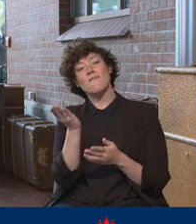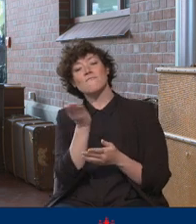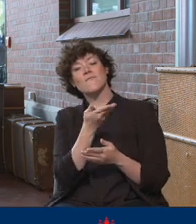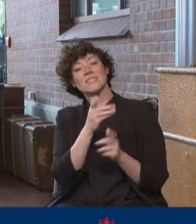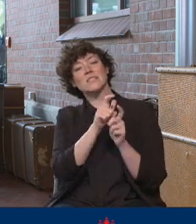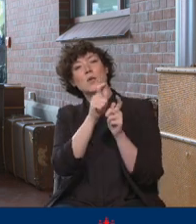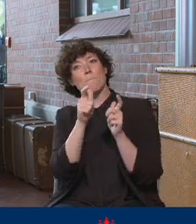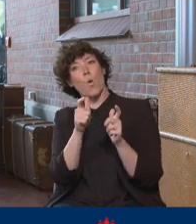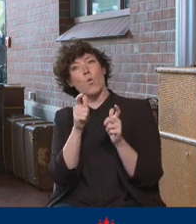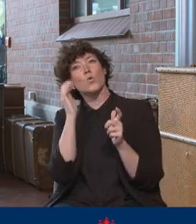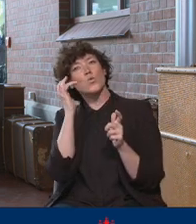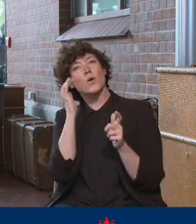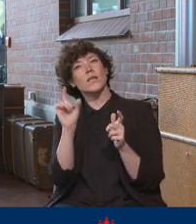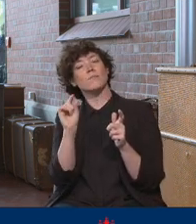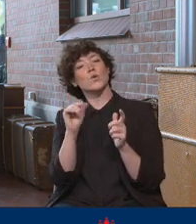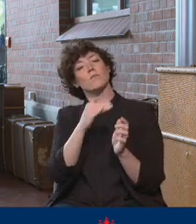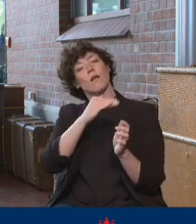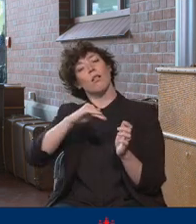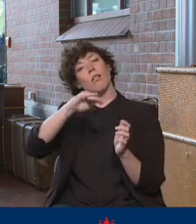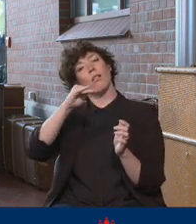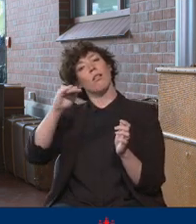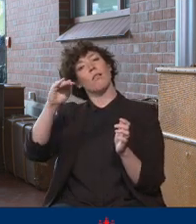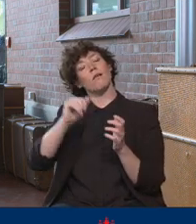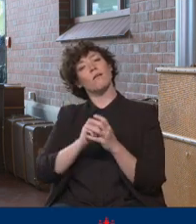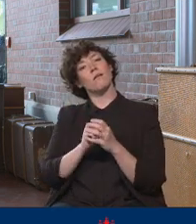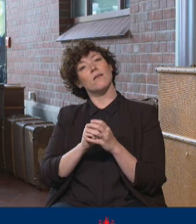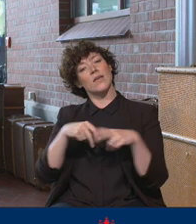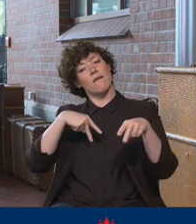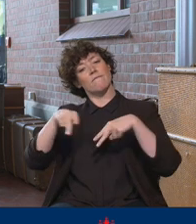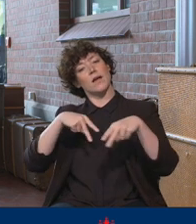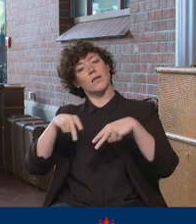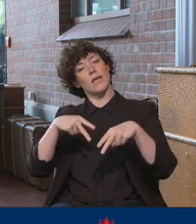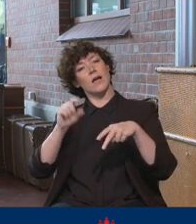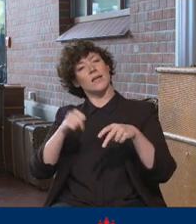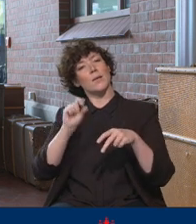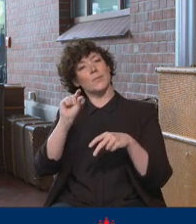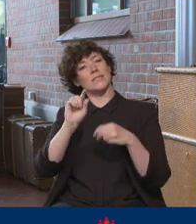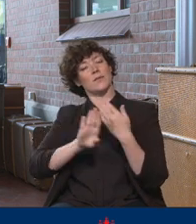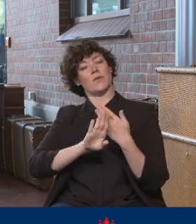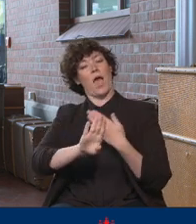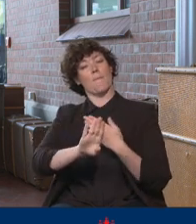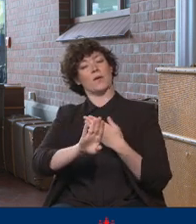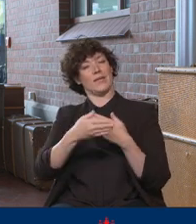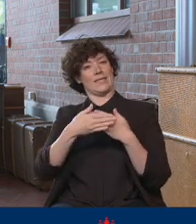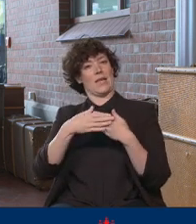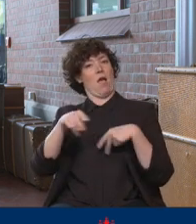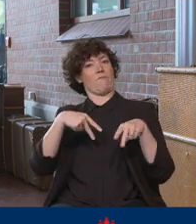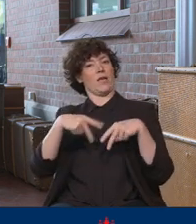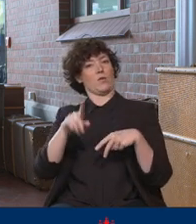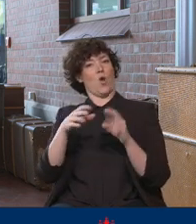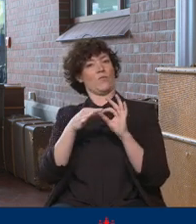verkehre von dieser billhorner brückenstraße behält also den fußgängerverkehr und den radverkehr und die beziehung dann in richtung